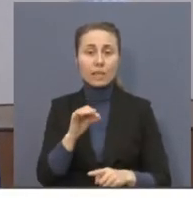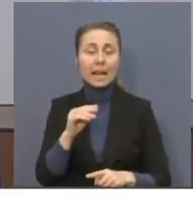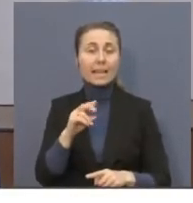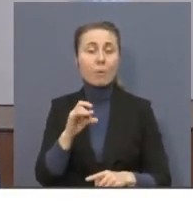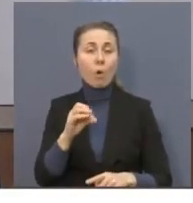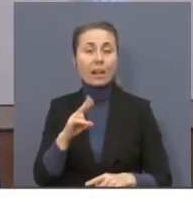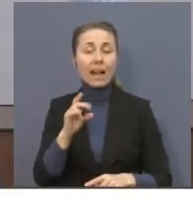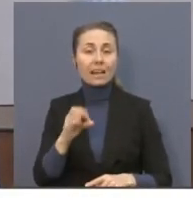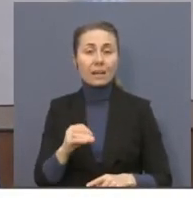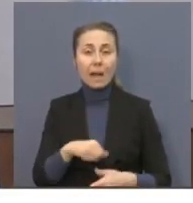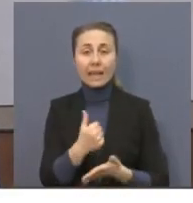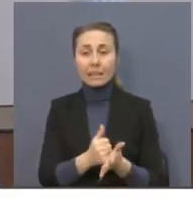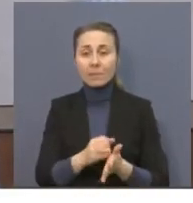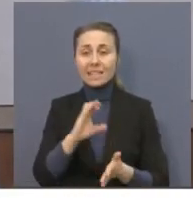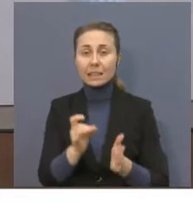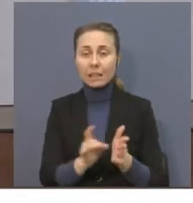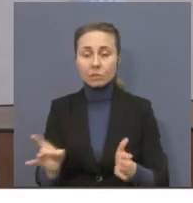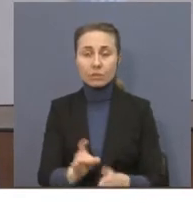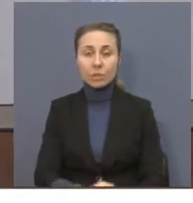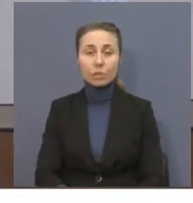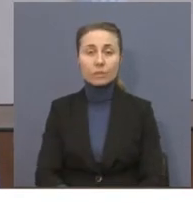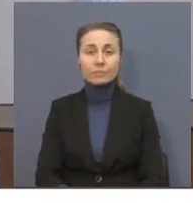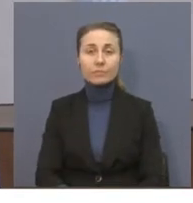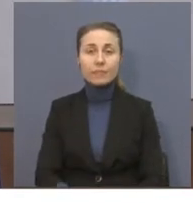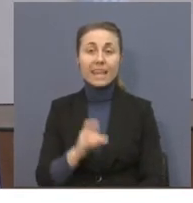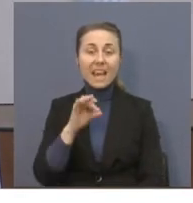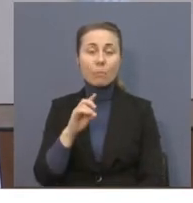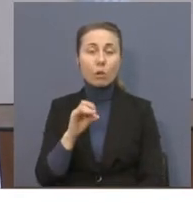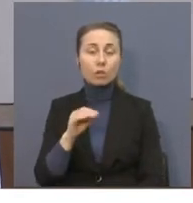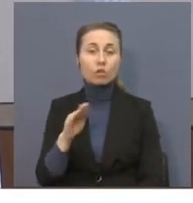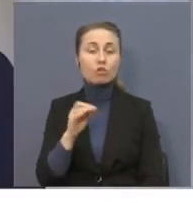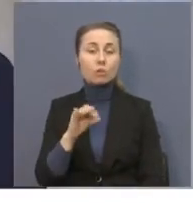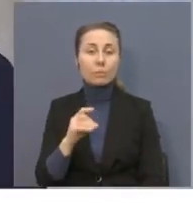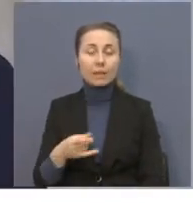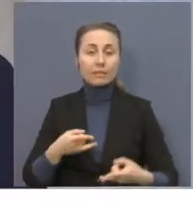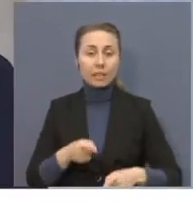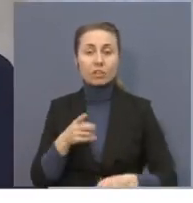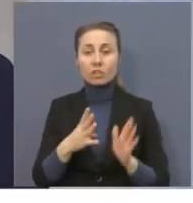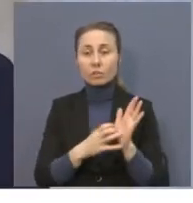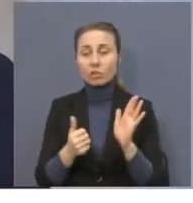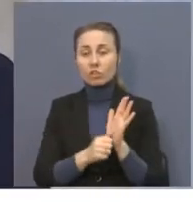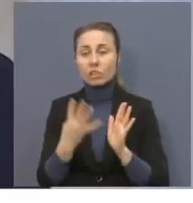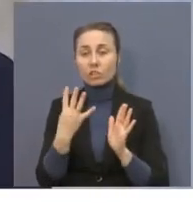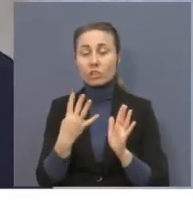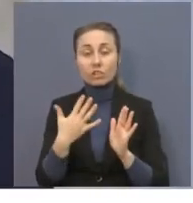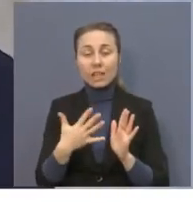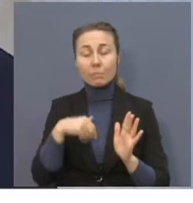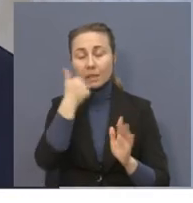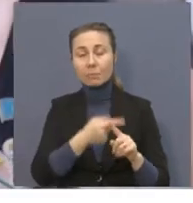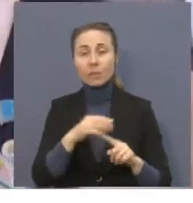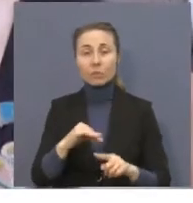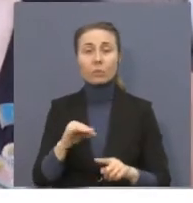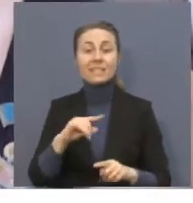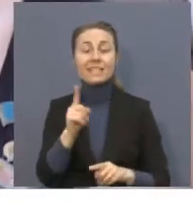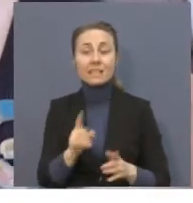Каримовича акимом Сангтавского района. Ербол Каримович Жусубеков родился в 1965 году в